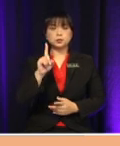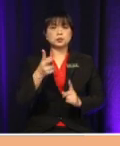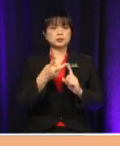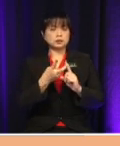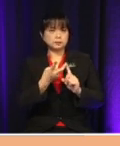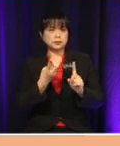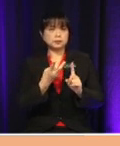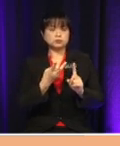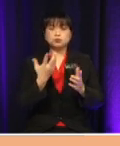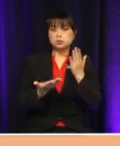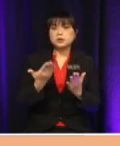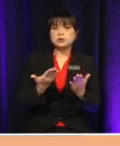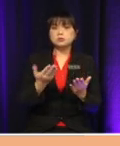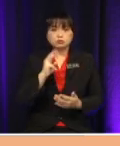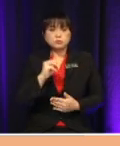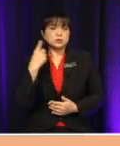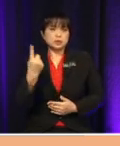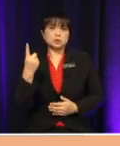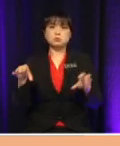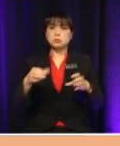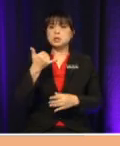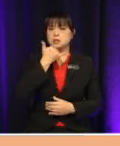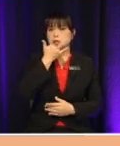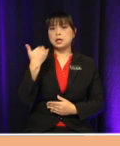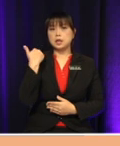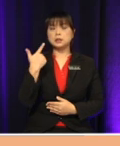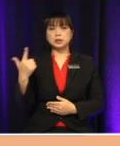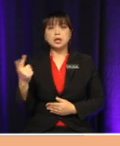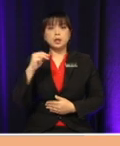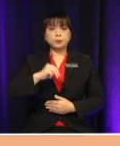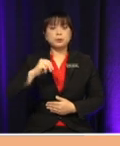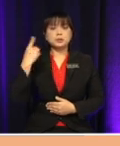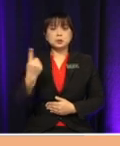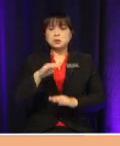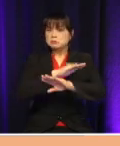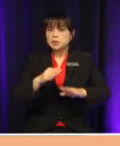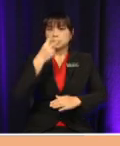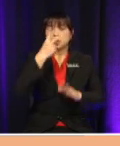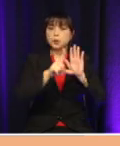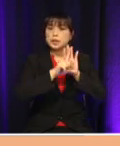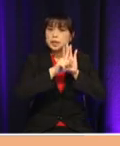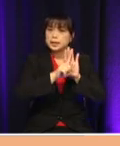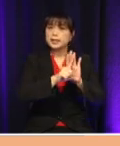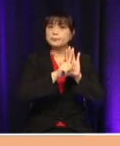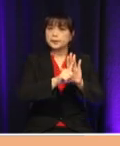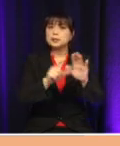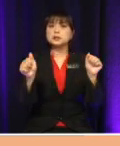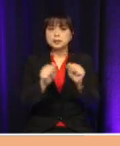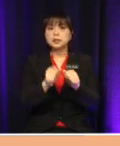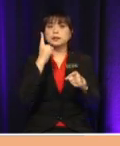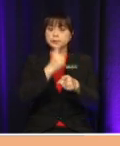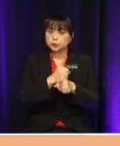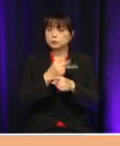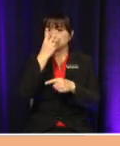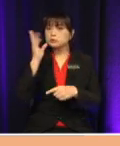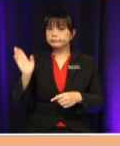kesilapan murid-murid yang selalu mereka buat dialah mereka selalu tidak tengok lebar secara Betulkah Soekarno dia